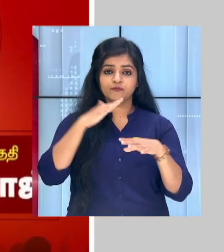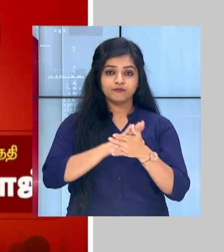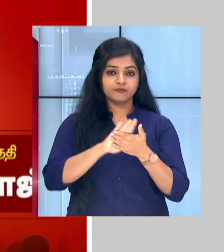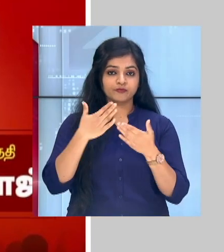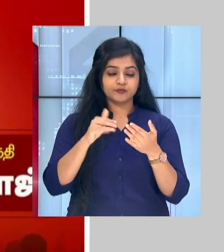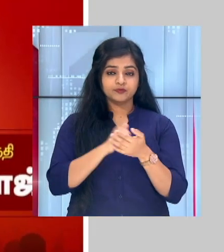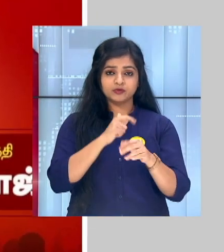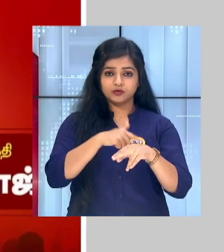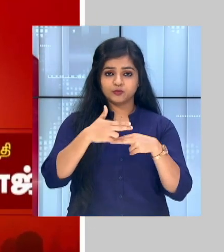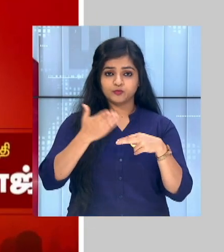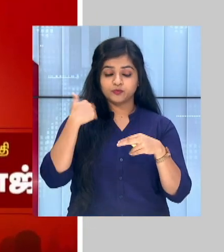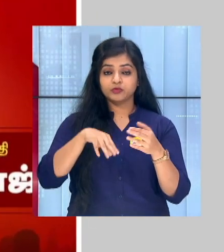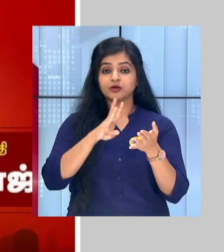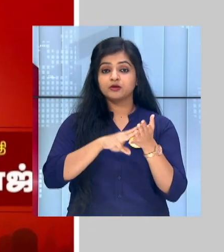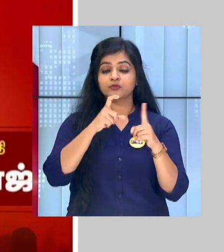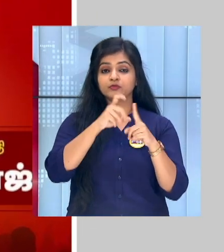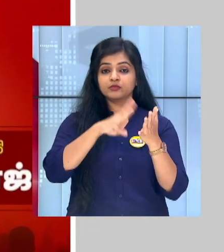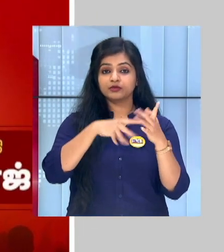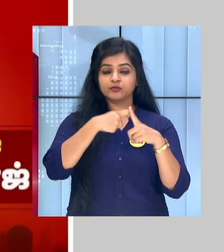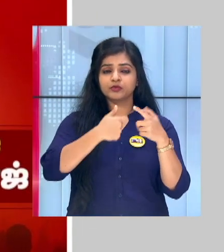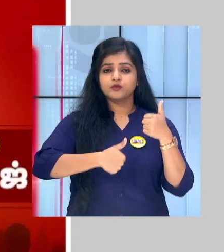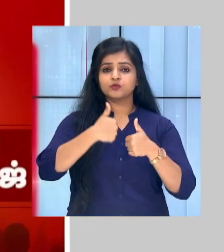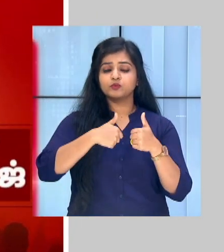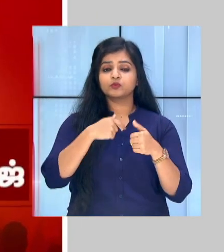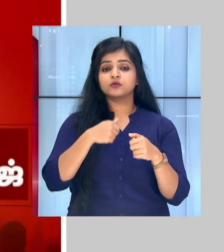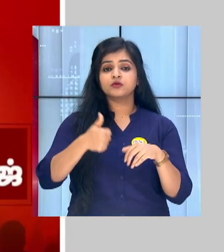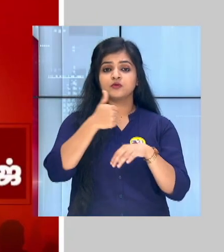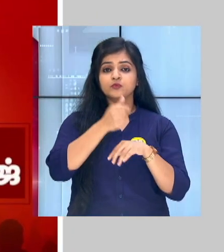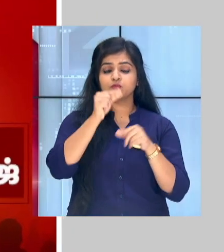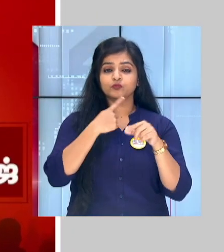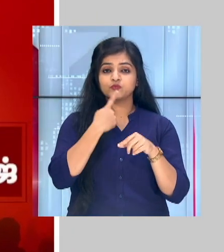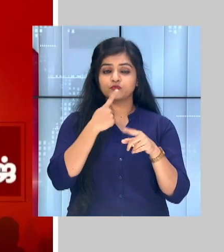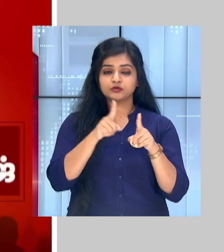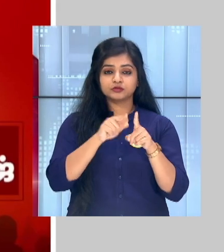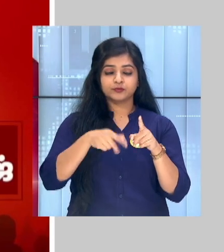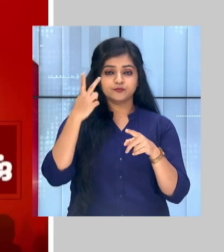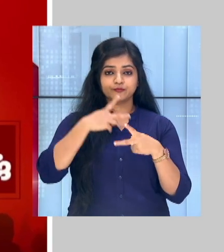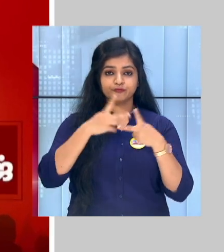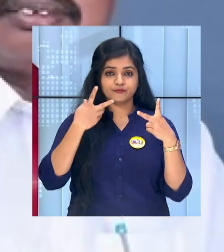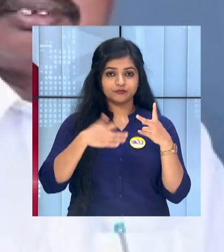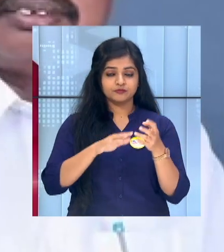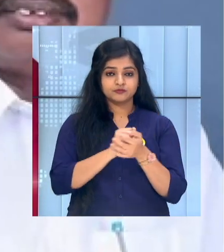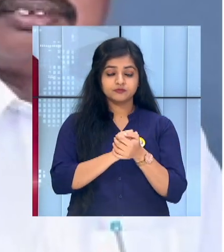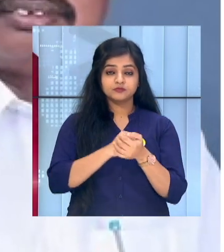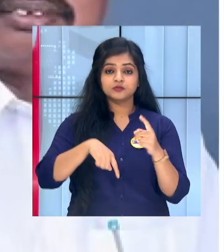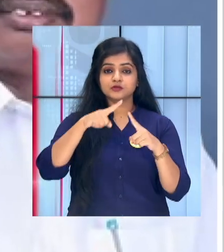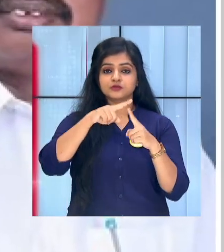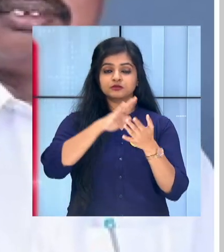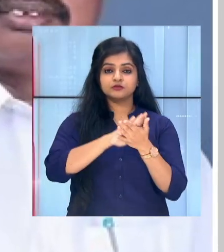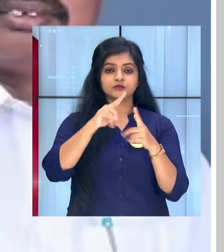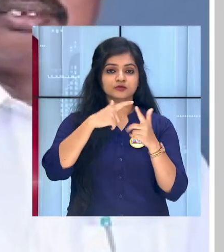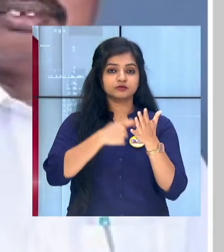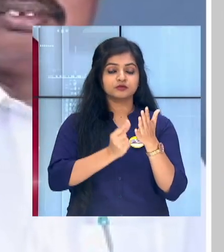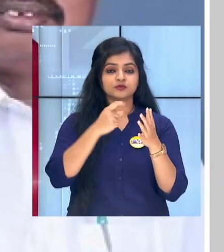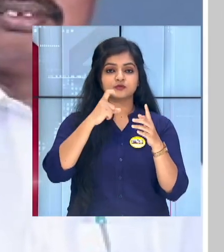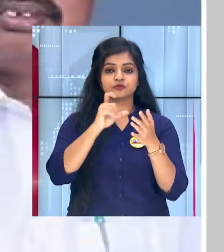ഇന്നിപ്പോൾ അല്പസമയം മുമ്പ് MDMKയുടെ സ്ഥാനാർത്ഥി പ്രഖ്യാപനവും കഴിഞ്ഞു. MDMK തിരുച്ചിറപ്പള്ളിയിലാണ് മത്സരിക്കുന്നത്. അവിടെ MDMKയുടെ